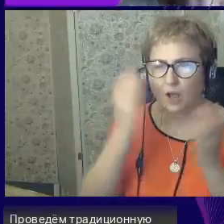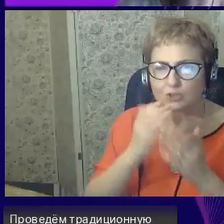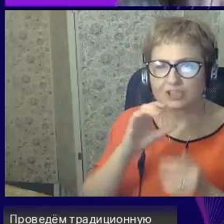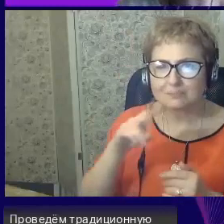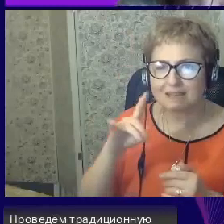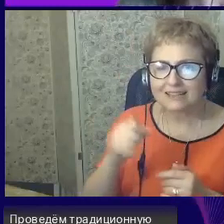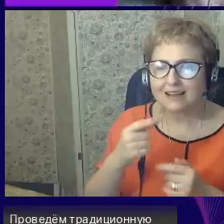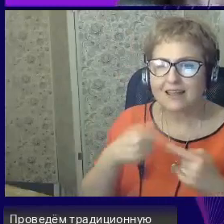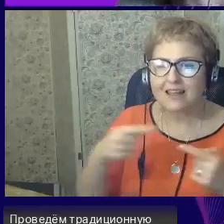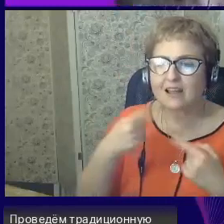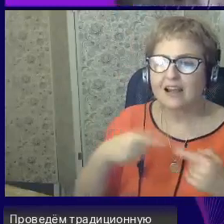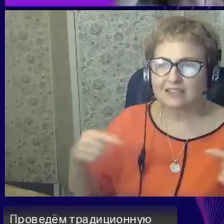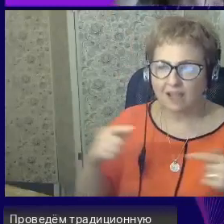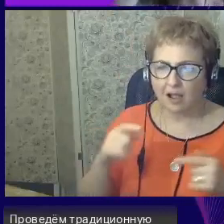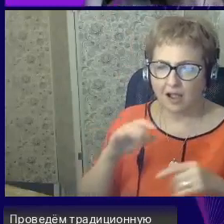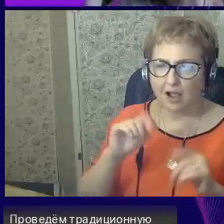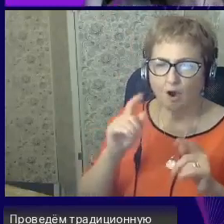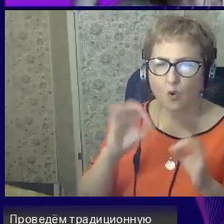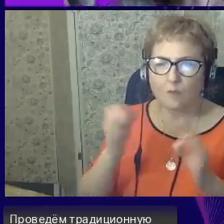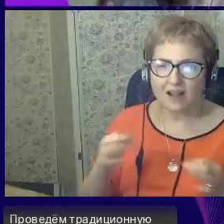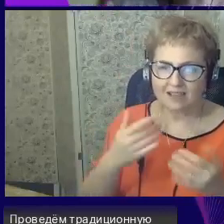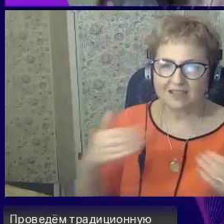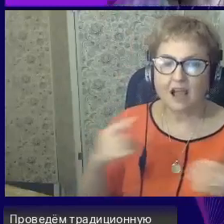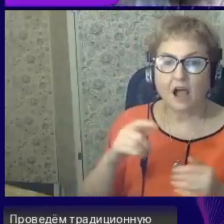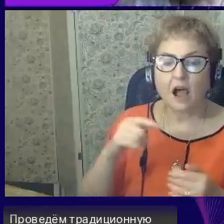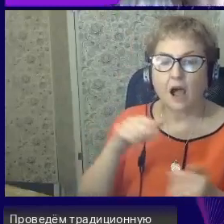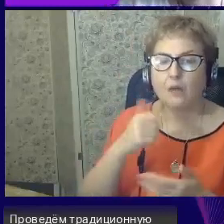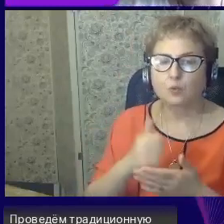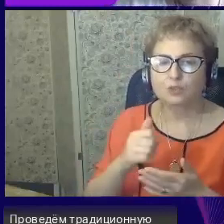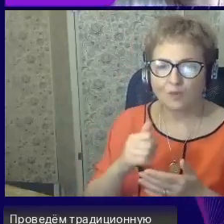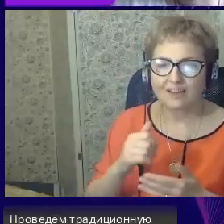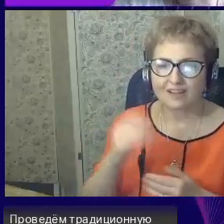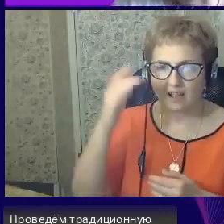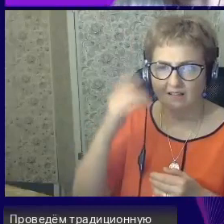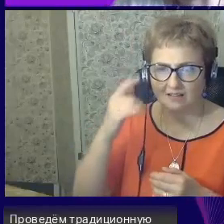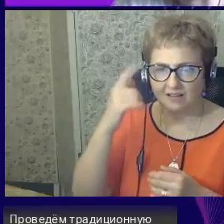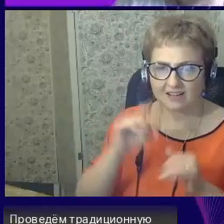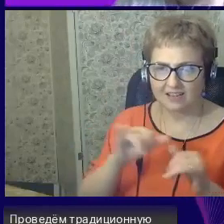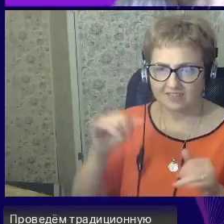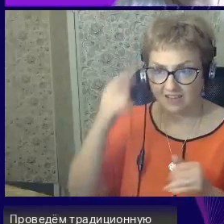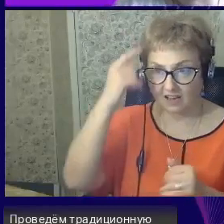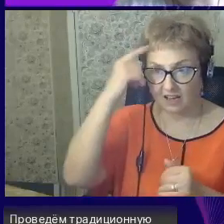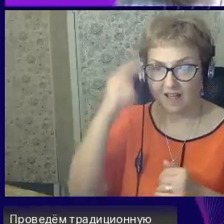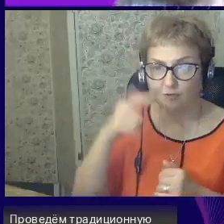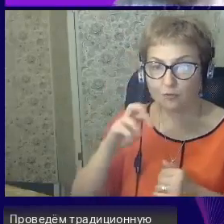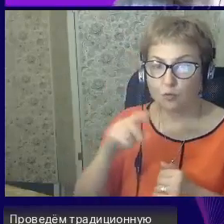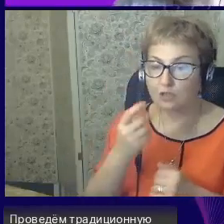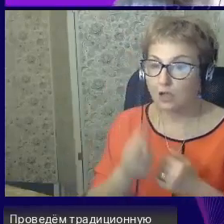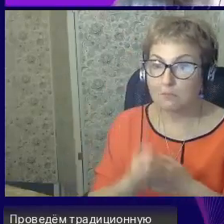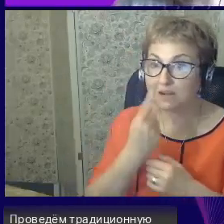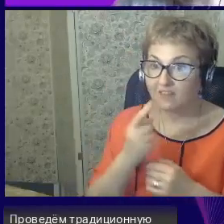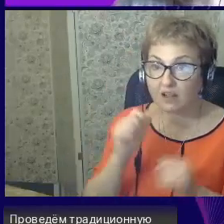аутистического спектра – это разнообразная группа патологических состояний, которые обусловлены развитием головного мозга. Но проявляться они